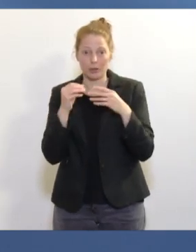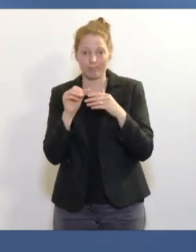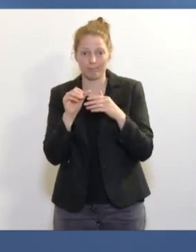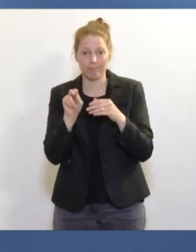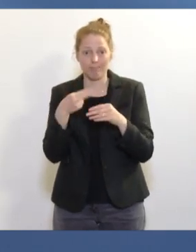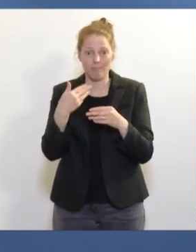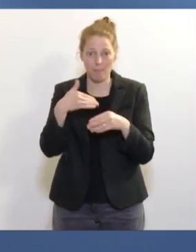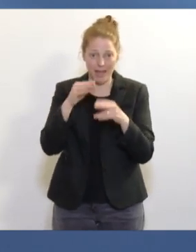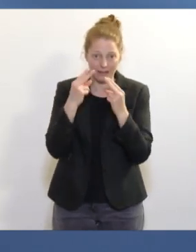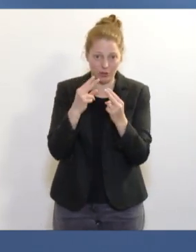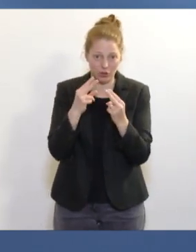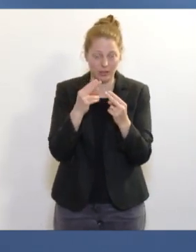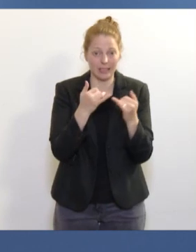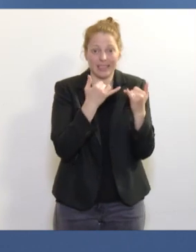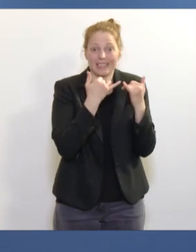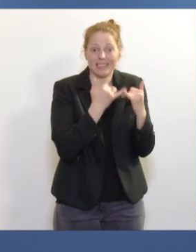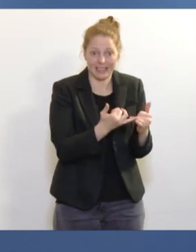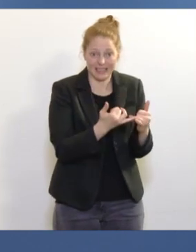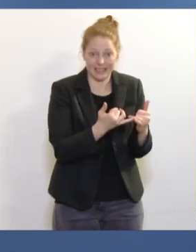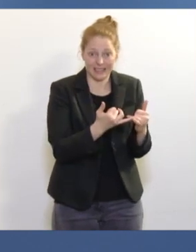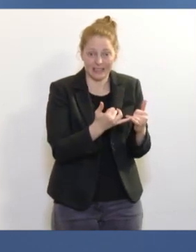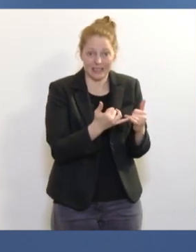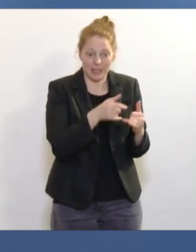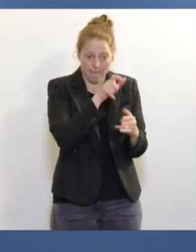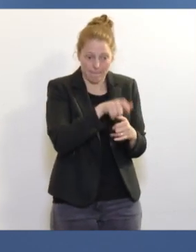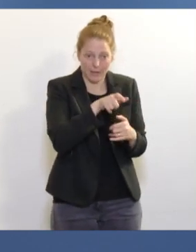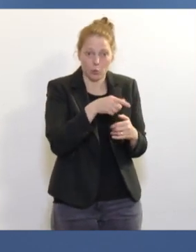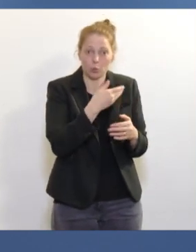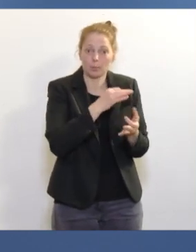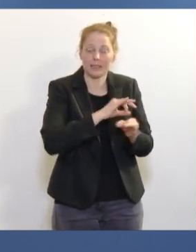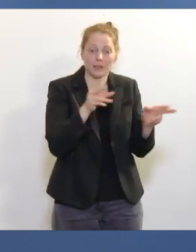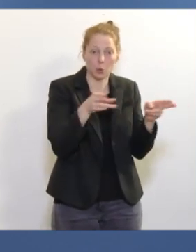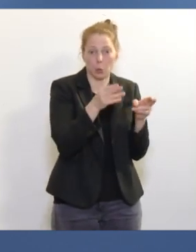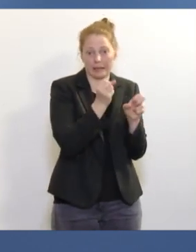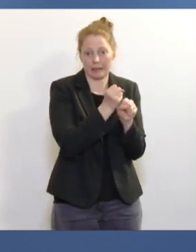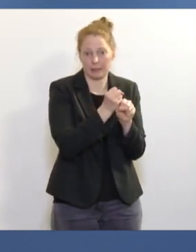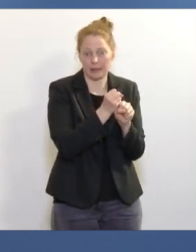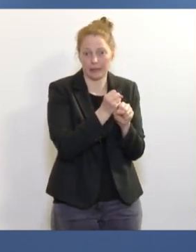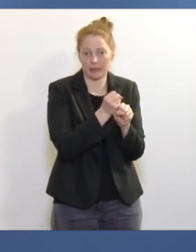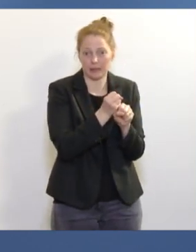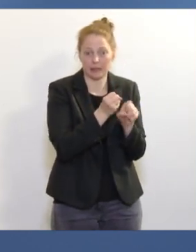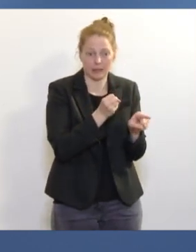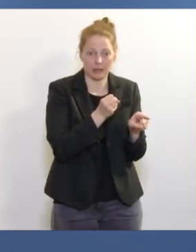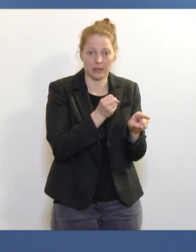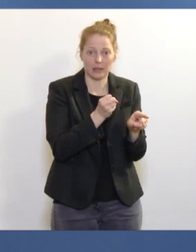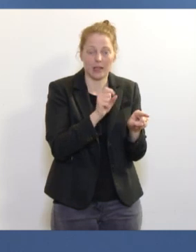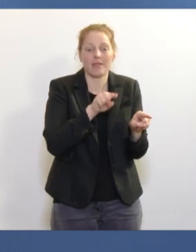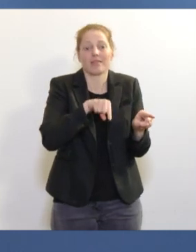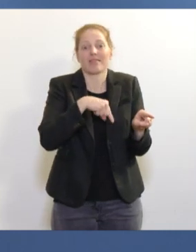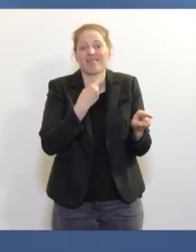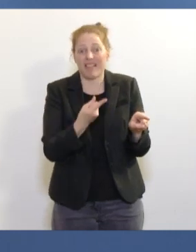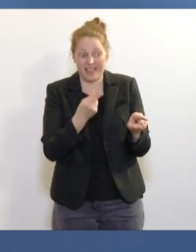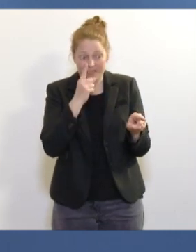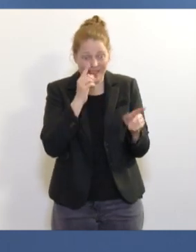primieren. Lo heißt es, die Leute sollen an den Chômage partiell gehen, ehe sie den Familiencongé in